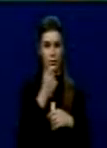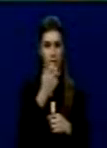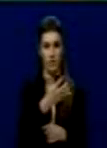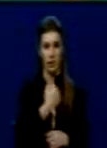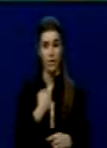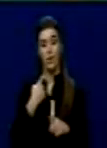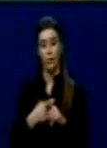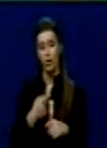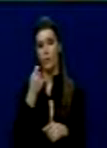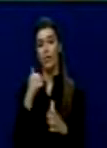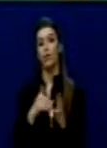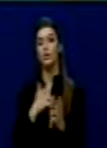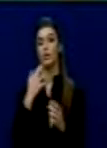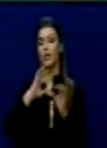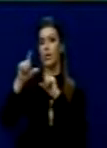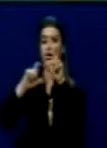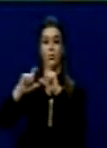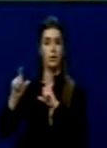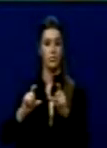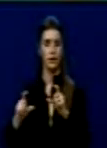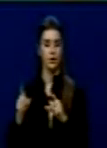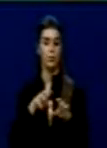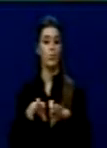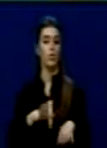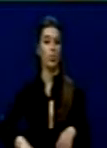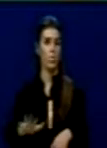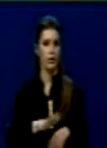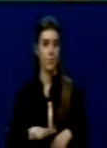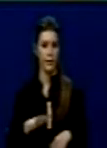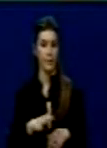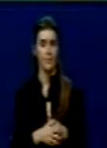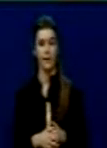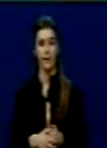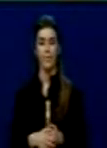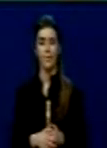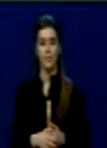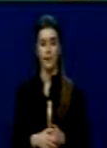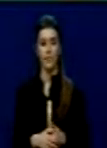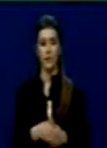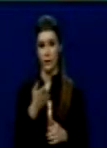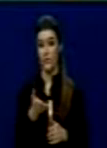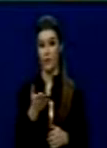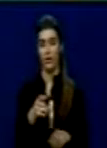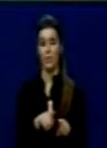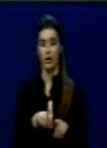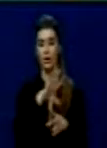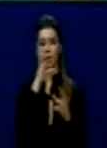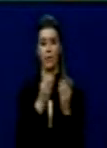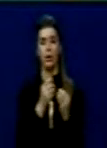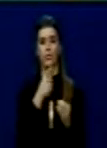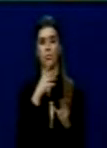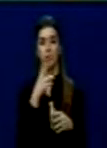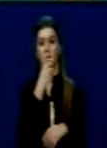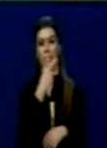dhe parave që kjo ndërmarrje ka borxh punëtorëve, të cilët në këtë rast llogariten si kreditor. Por kjo është ajo shumë që në rastin konkret është